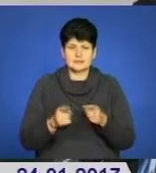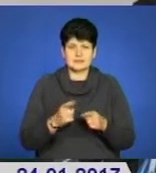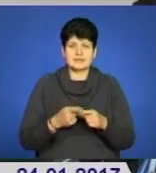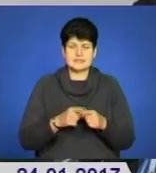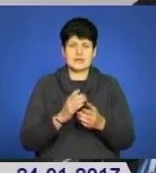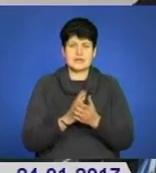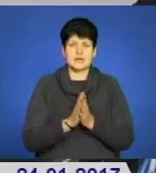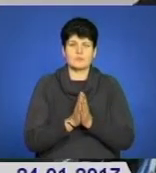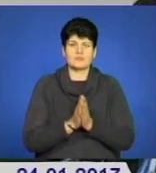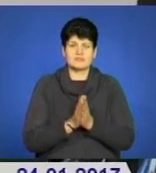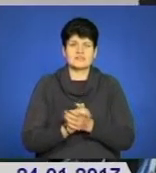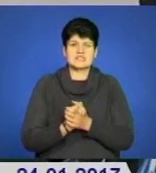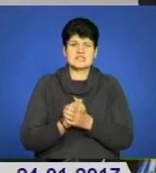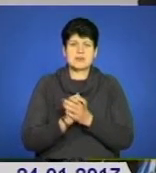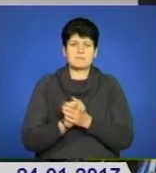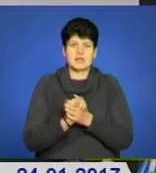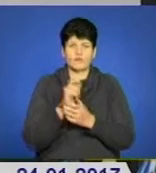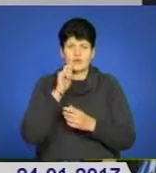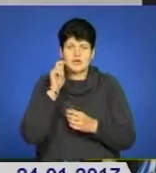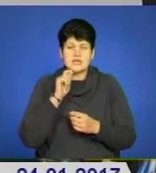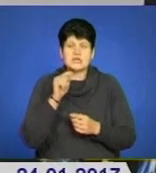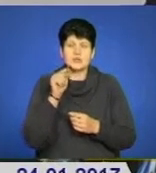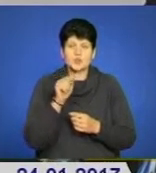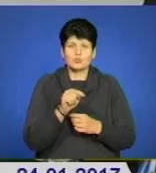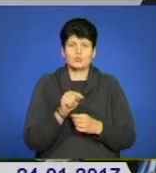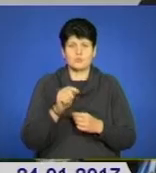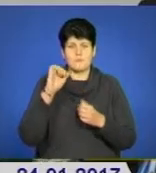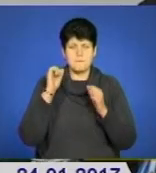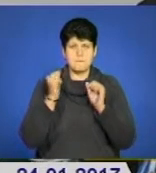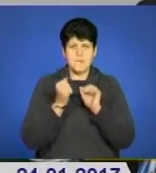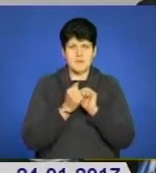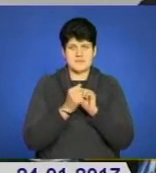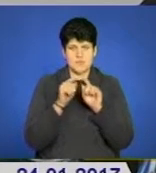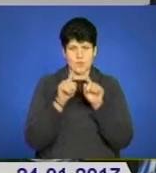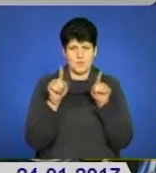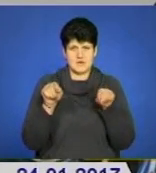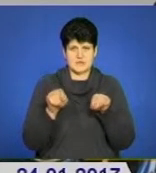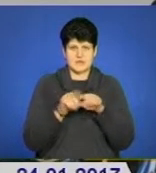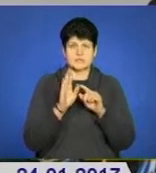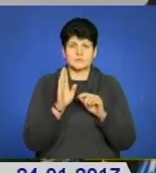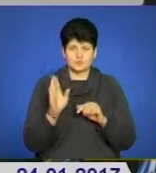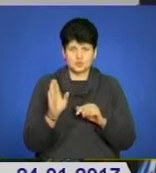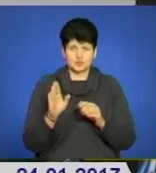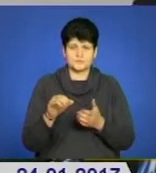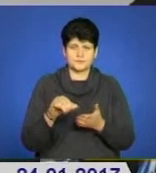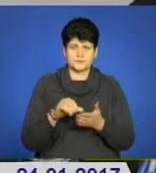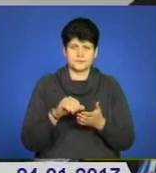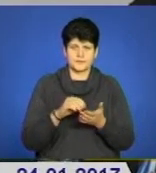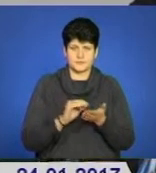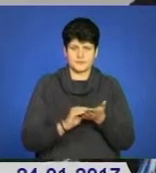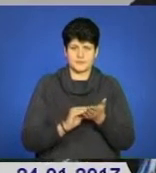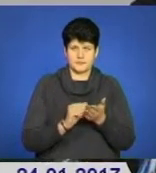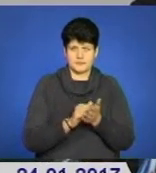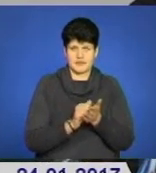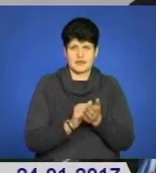молитва за мир в Україні. І тому пам'ятні образки, які будуть присутні при іконі,